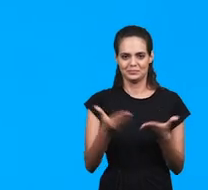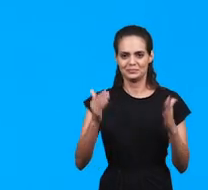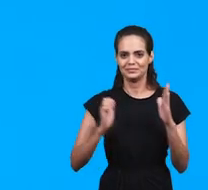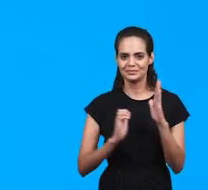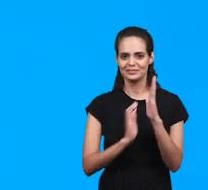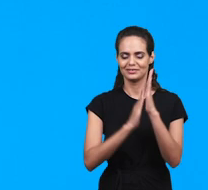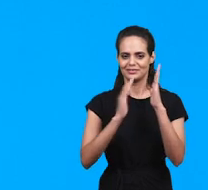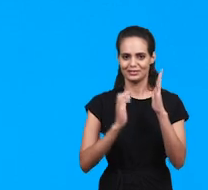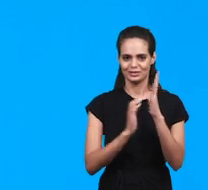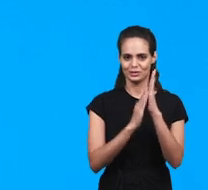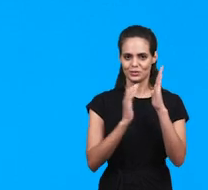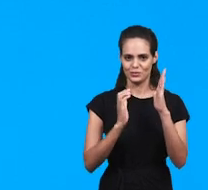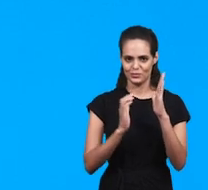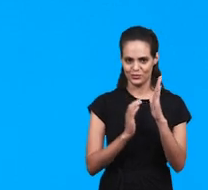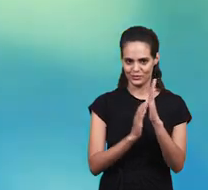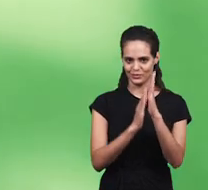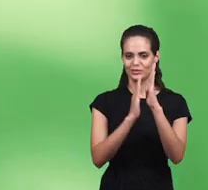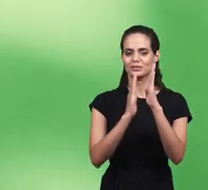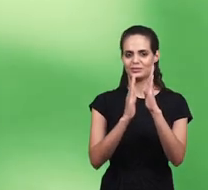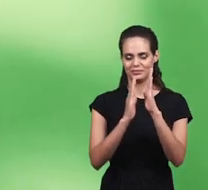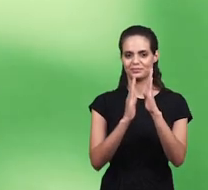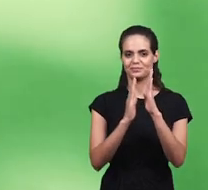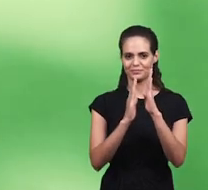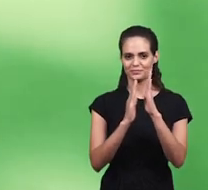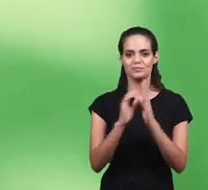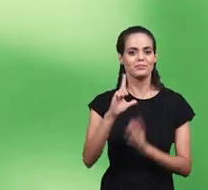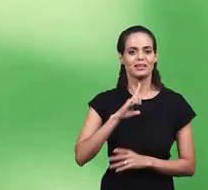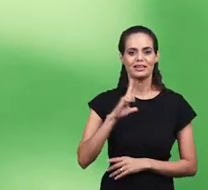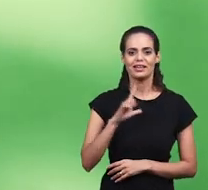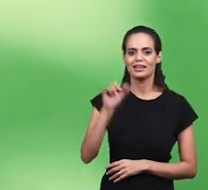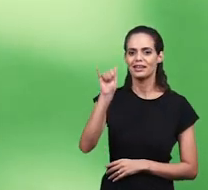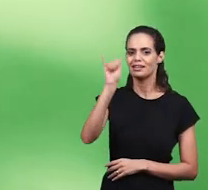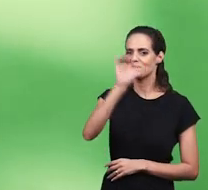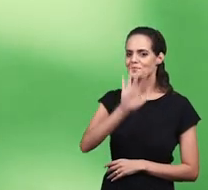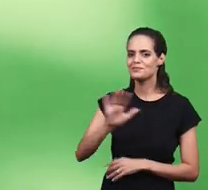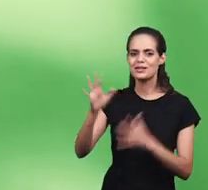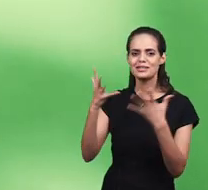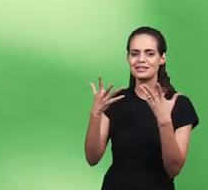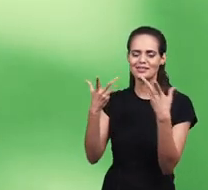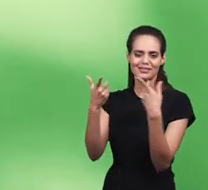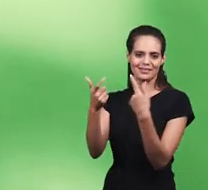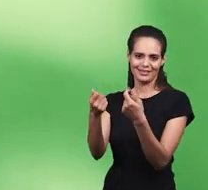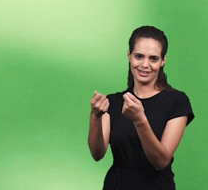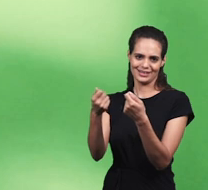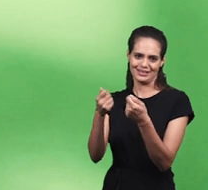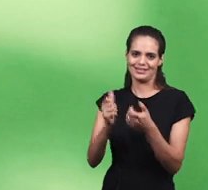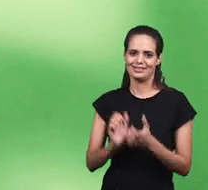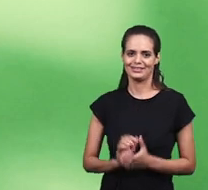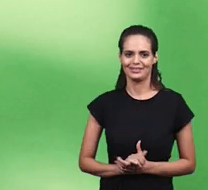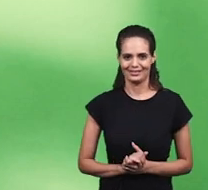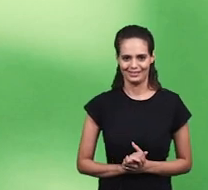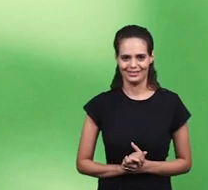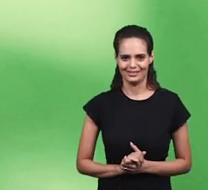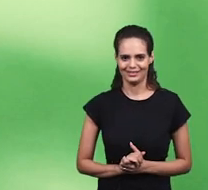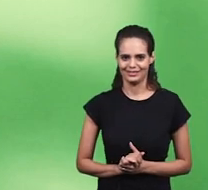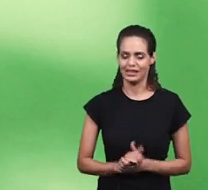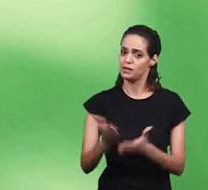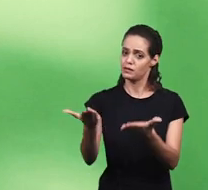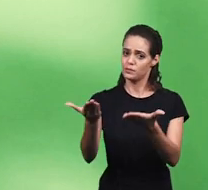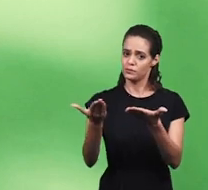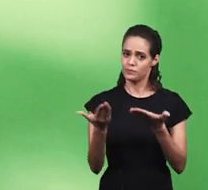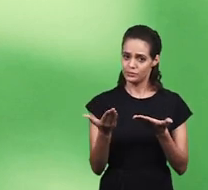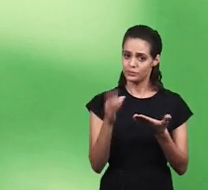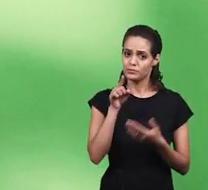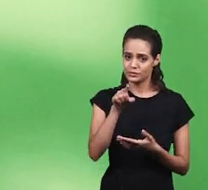accompagné des images très belles. Et je vous invite à chanter ce chant avec nous.